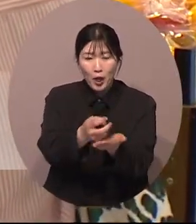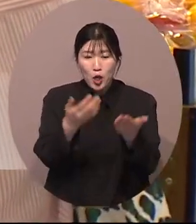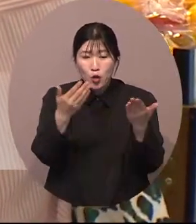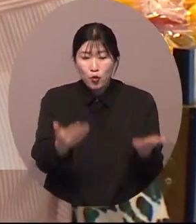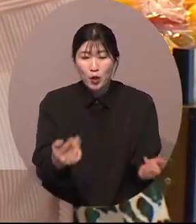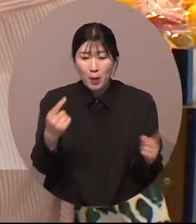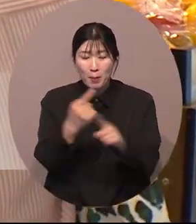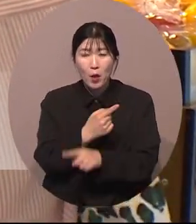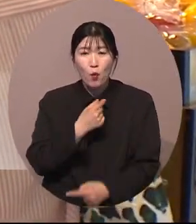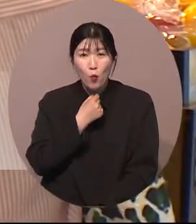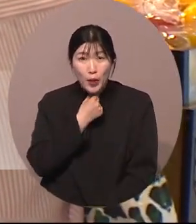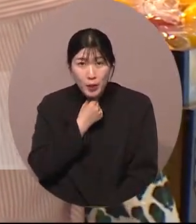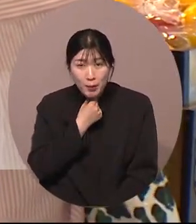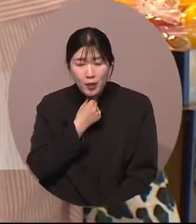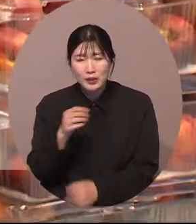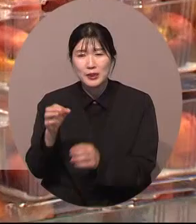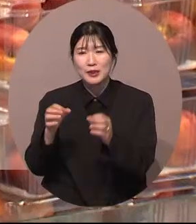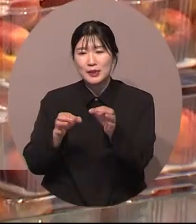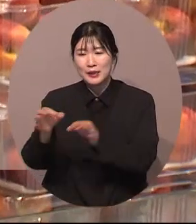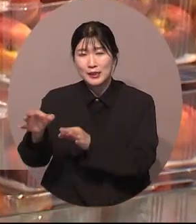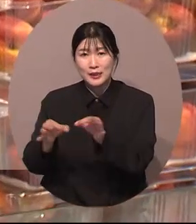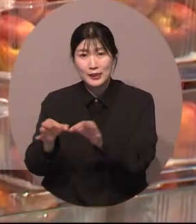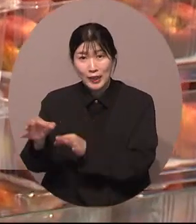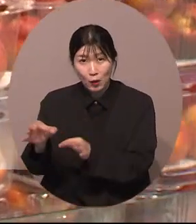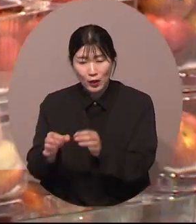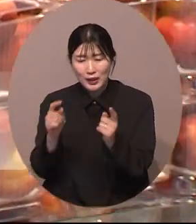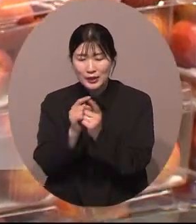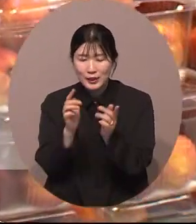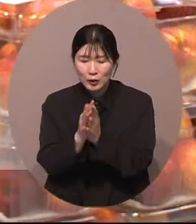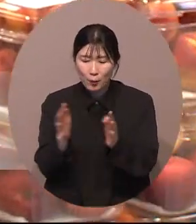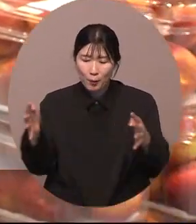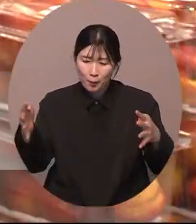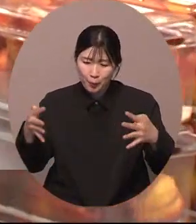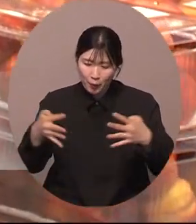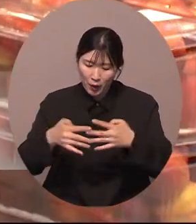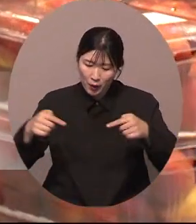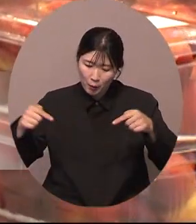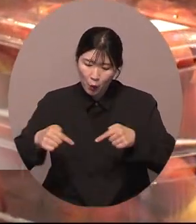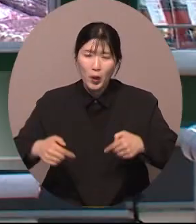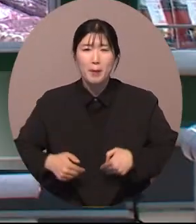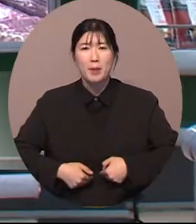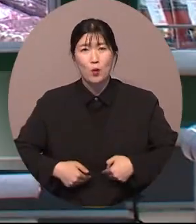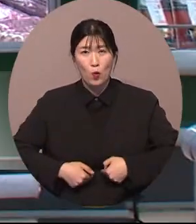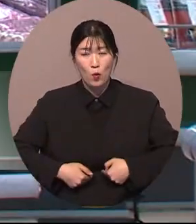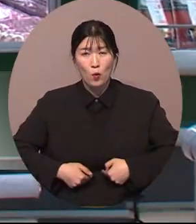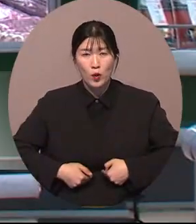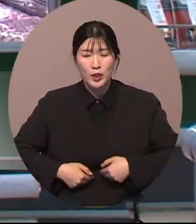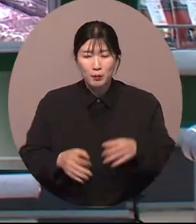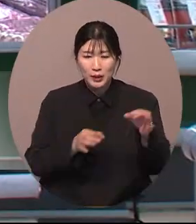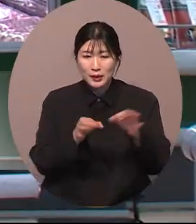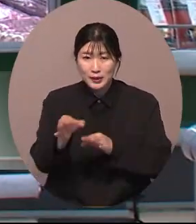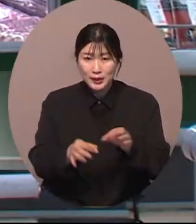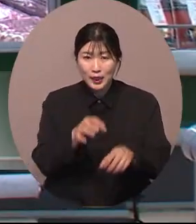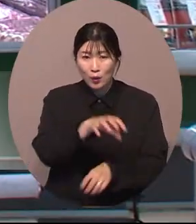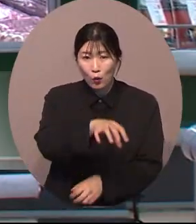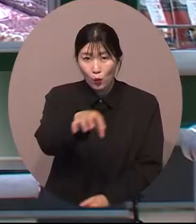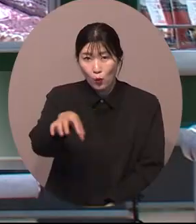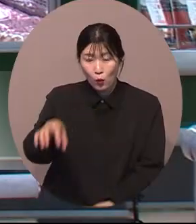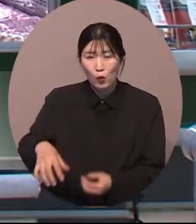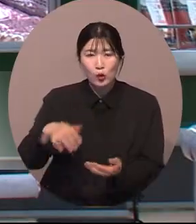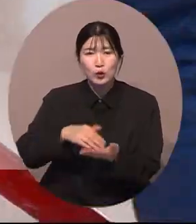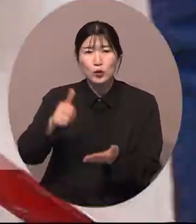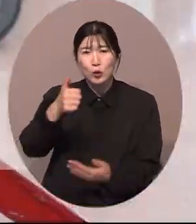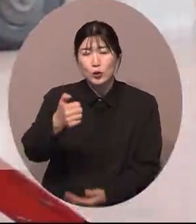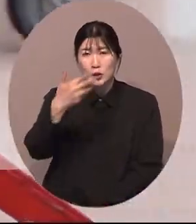변경은 소상공인 등 이해 당사자와의 협의가 필수이기 때문에 58개 전통시장과 골목 상점가 등을